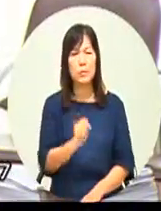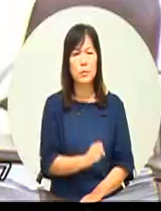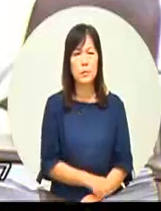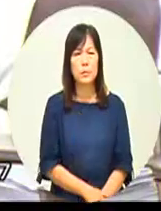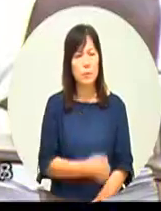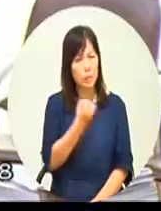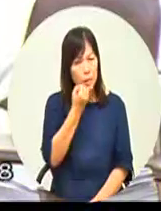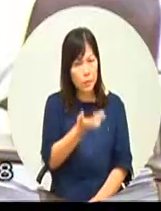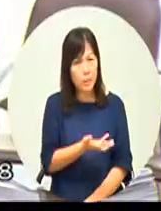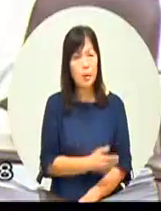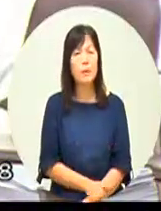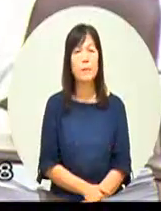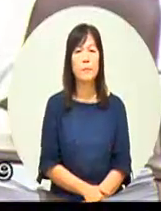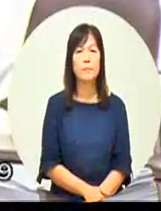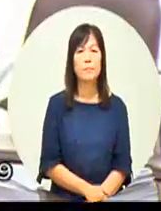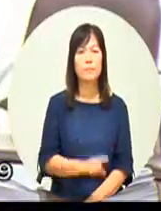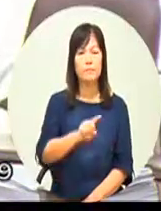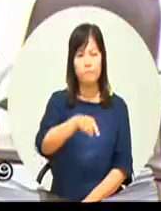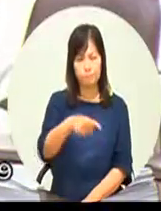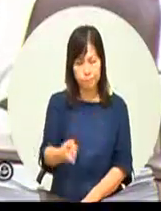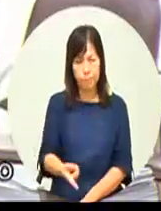好？好，那接下来，